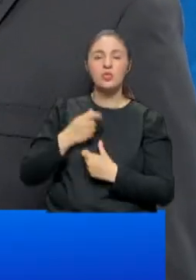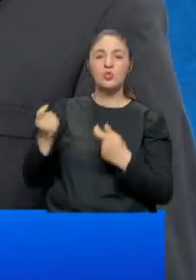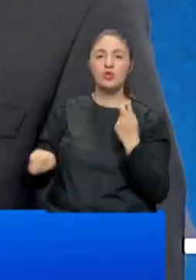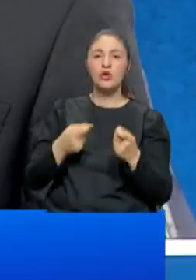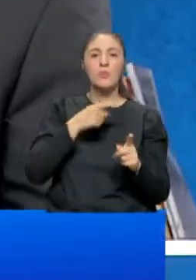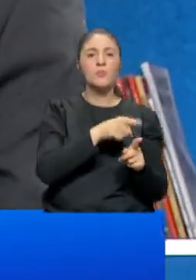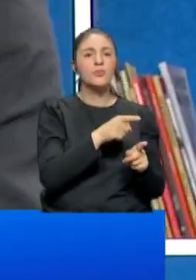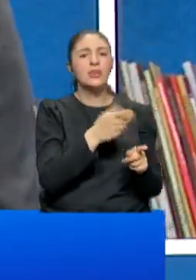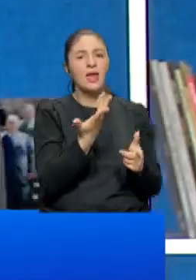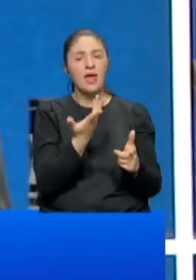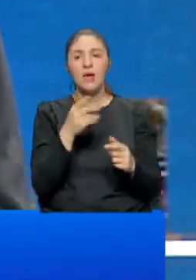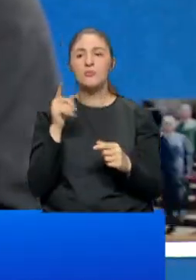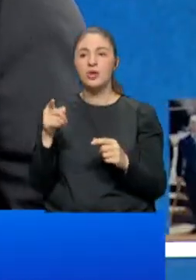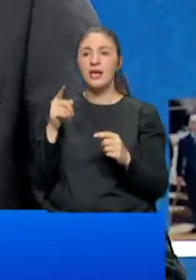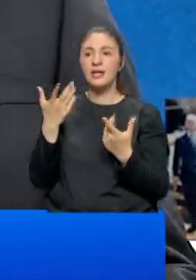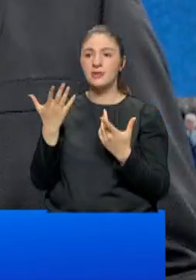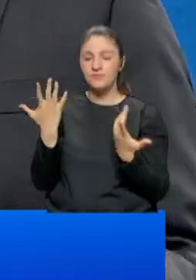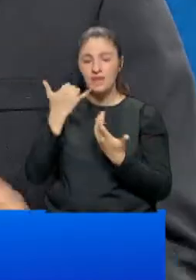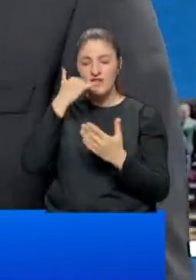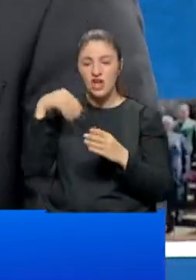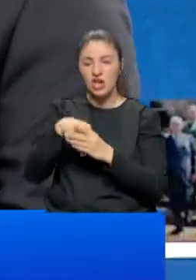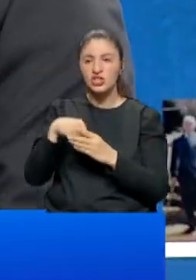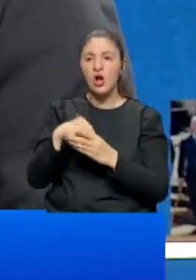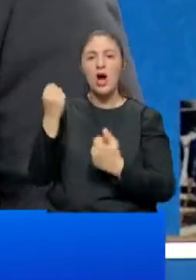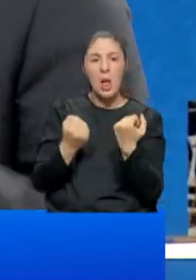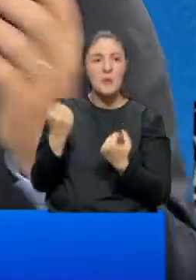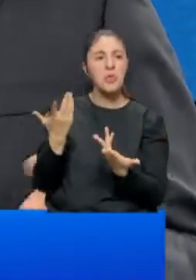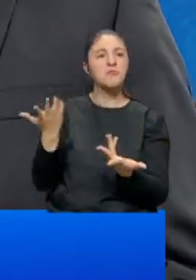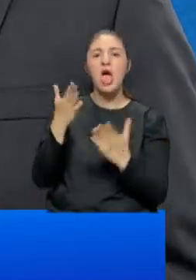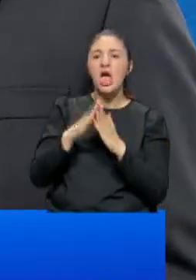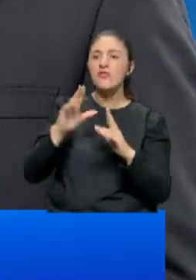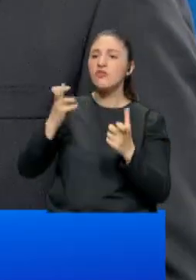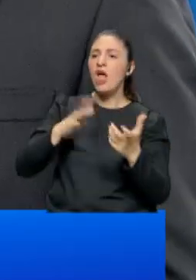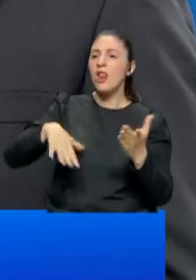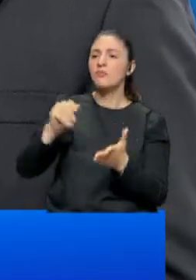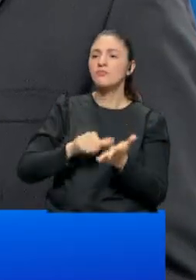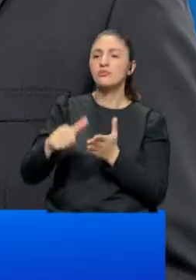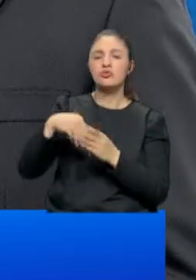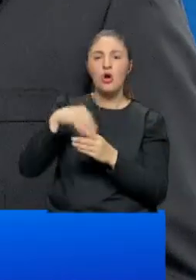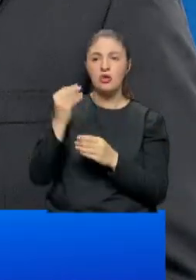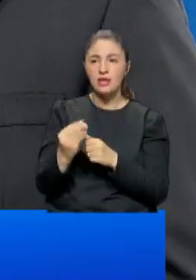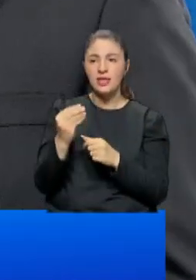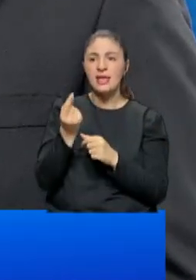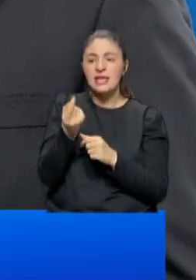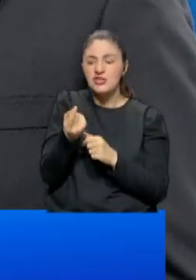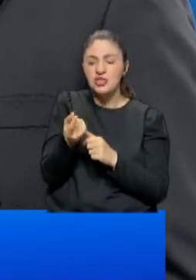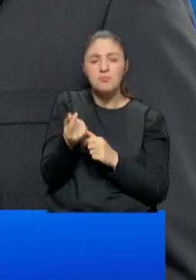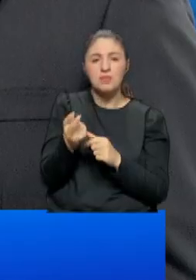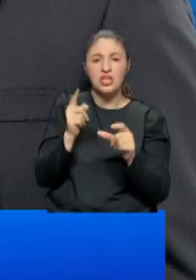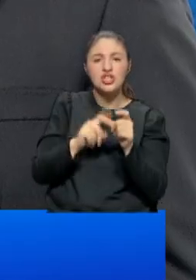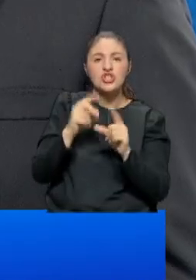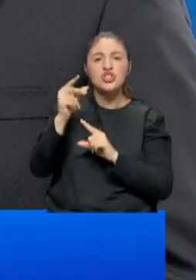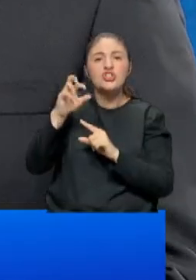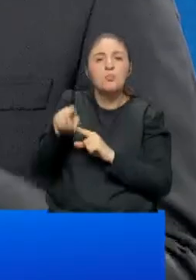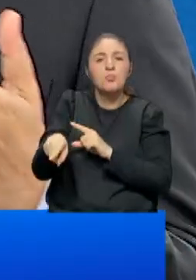içip krizi şudur silikon yani telefonumuzda Otomobilde evimizde televizyonlarında kullandığımız Çipler